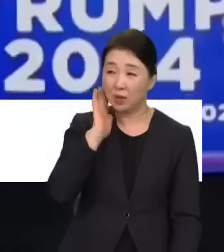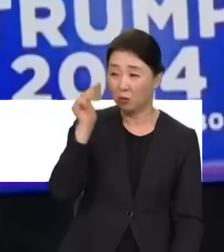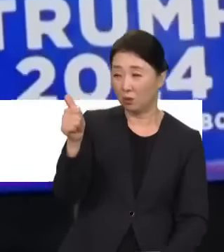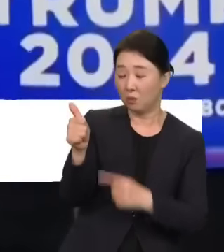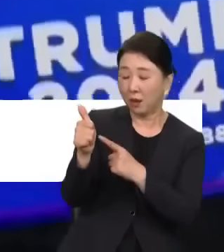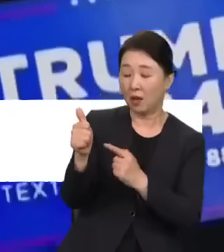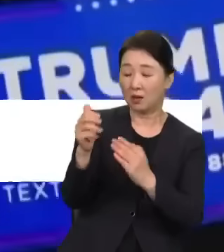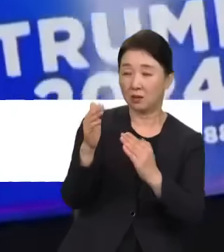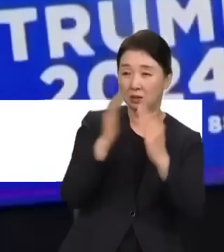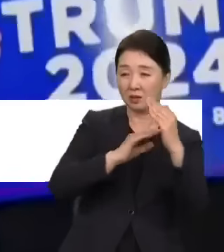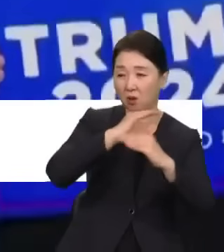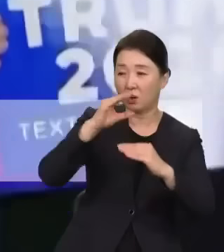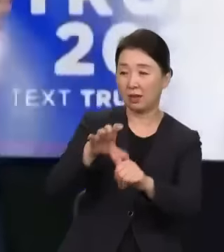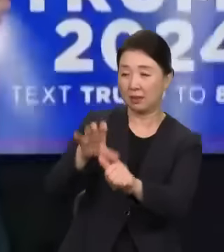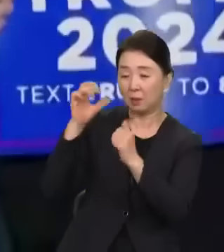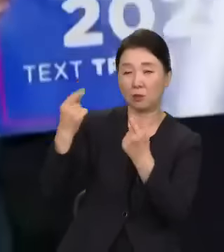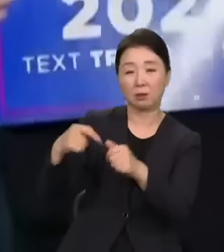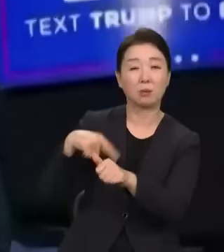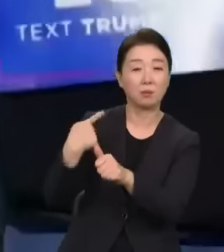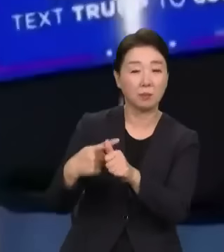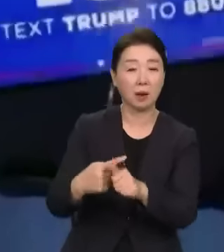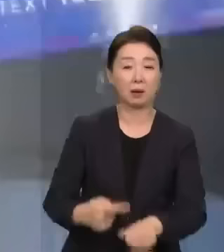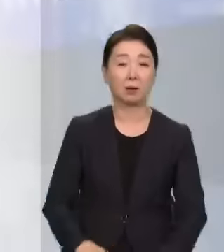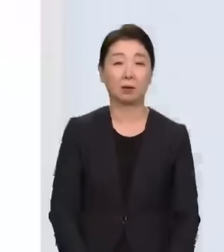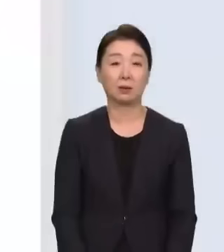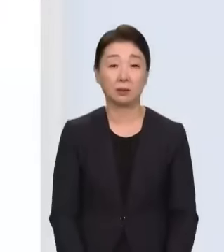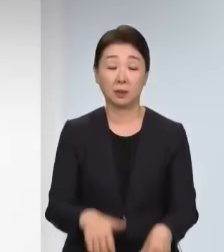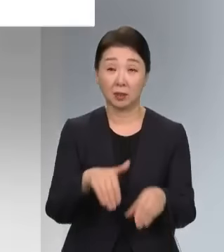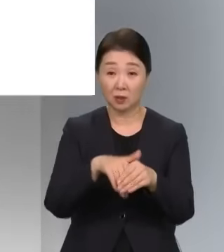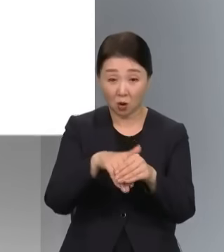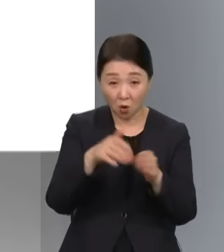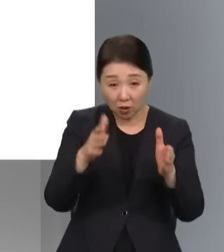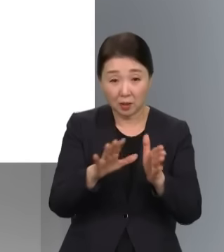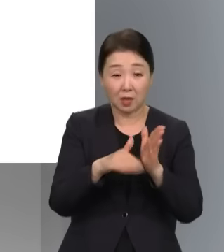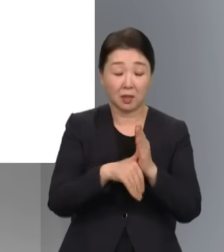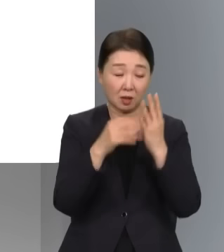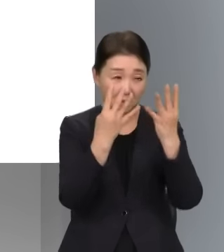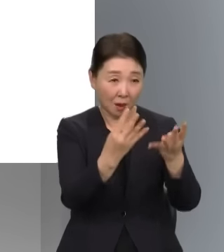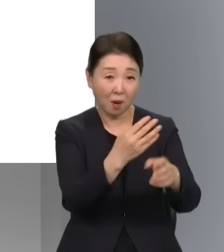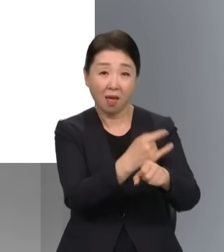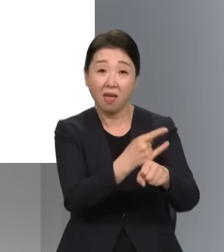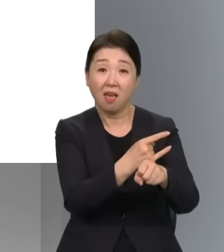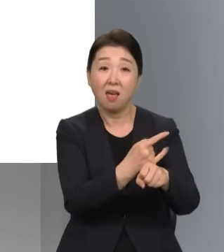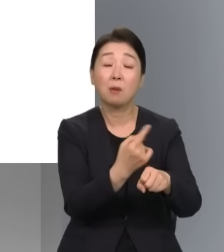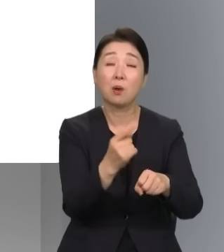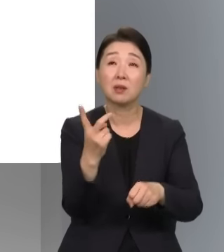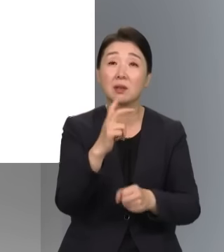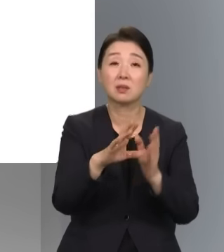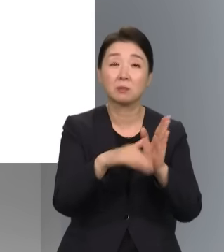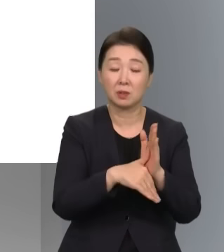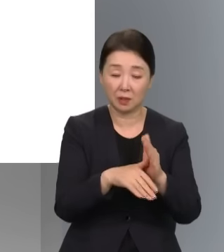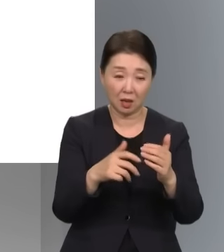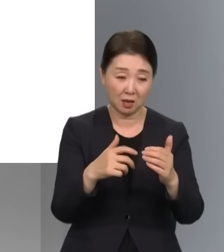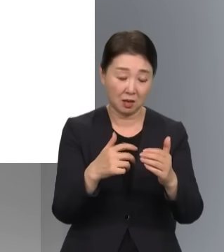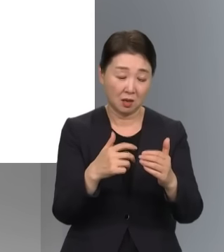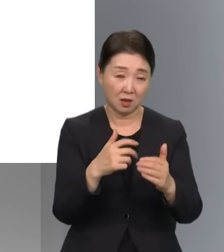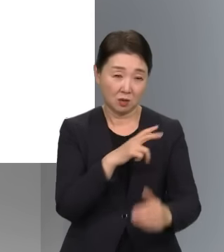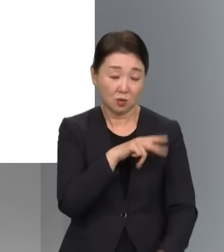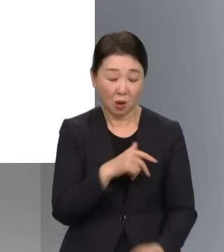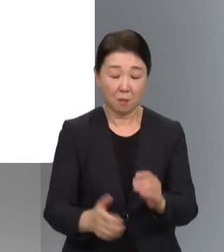정의의 남용이라며 비난했습니다. 그러면서 선거 기간 동안 사면을 공언해온 2021년 의회 폭동으로